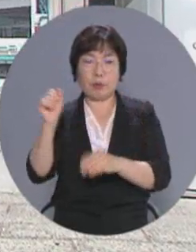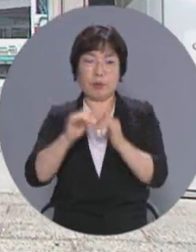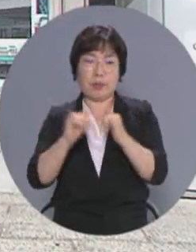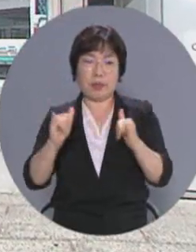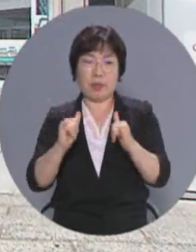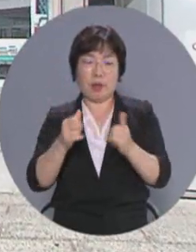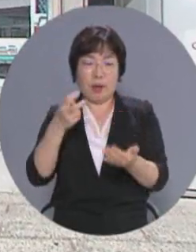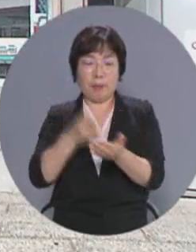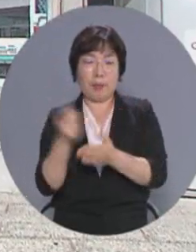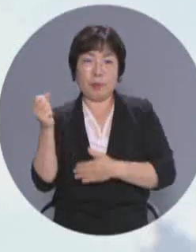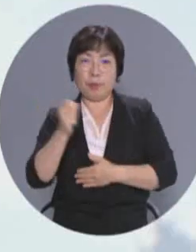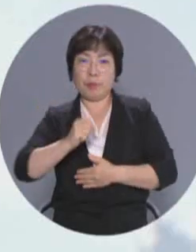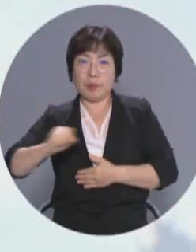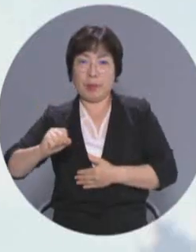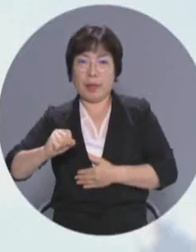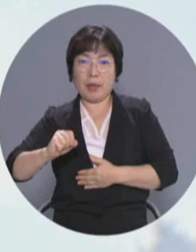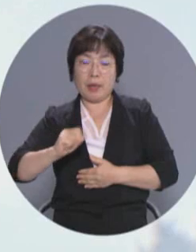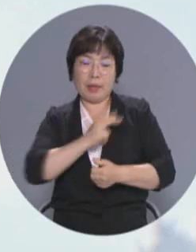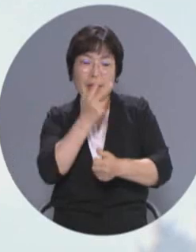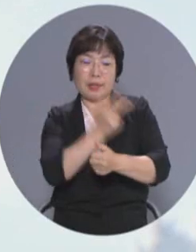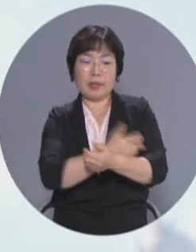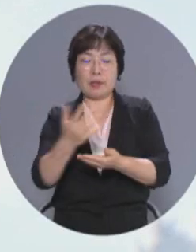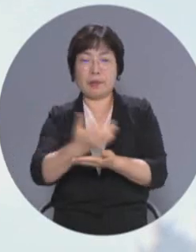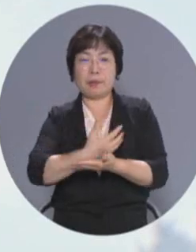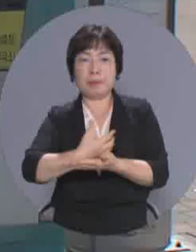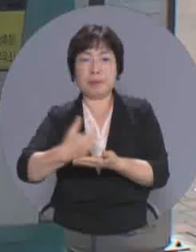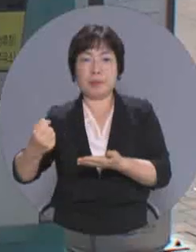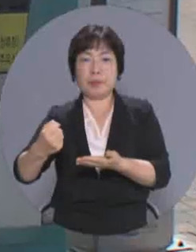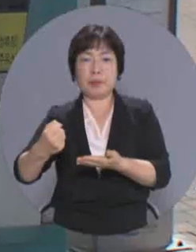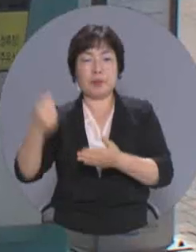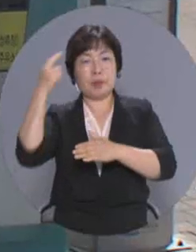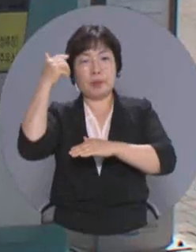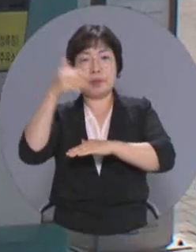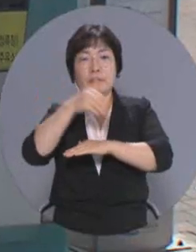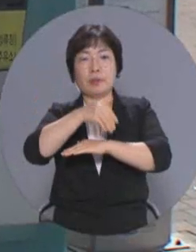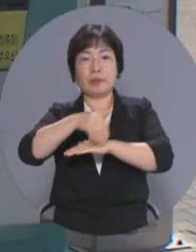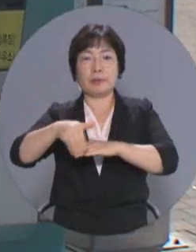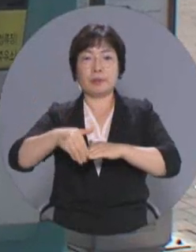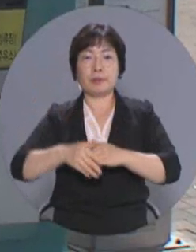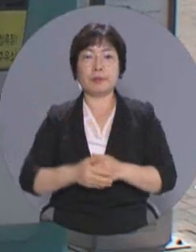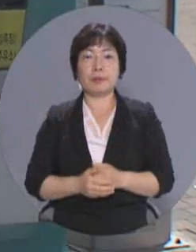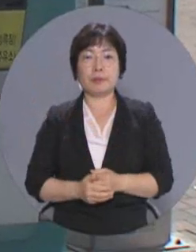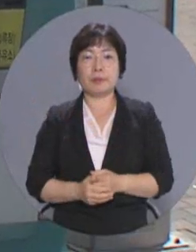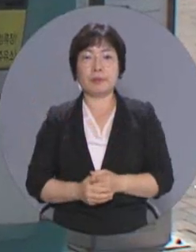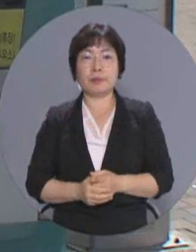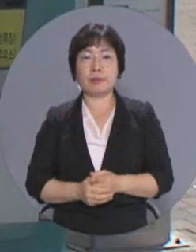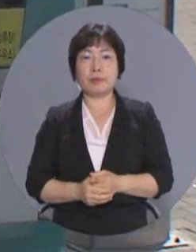동일한 위반 행위를 할 경우 기사 자격을 취소하는 3삼진 아웃제를 추진할 계획입니다 Ah